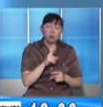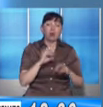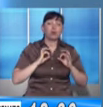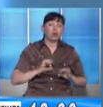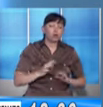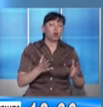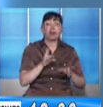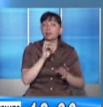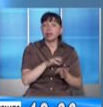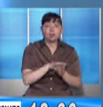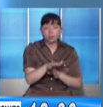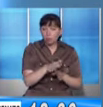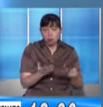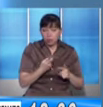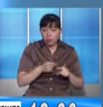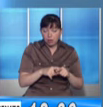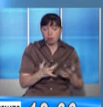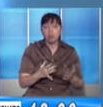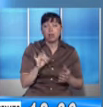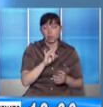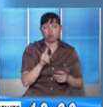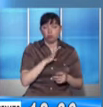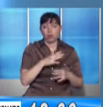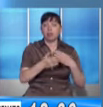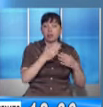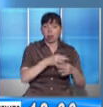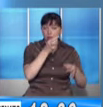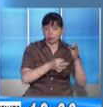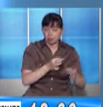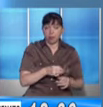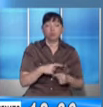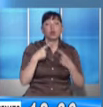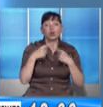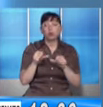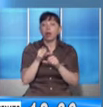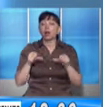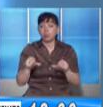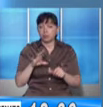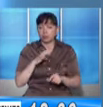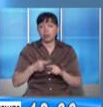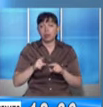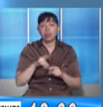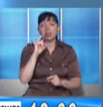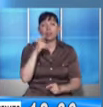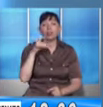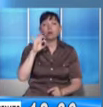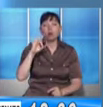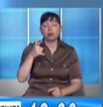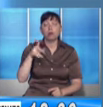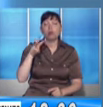aducă pe acești oameni în fața instanțelor de judecată și să fie judecați. O altă comisie parlamentară este cea a domnului Igor